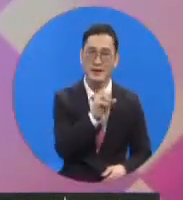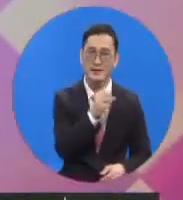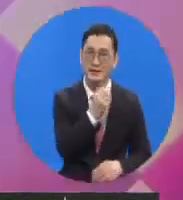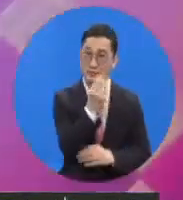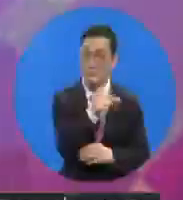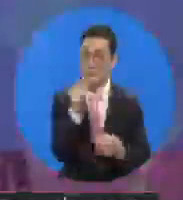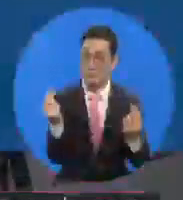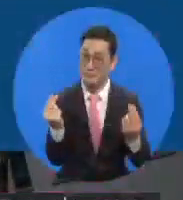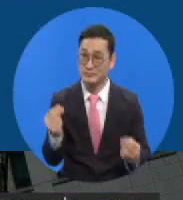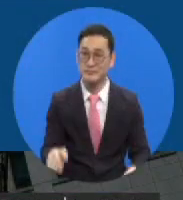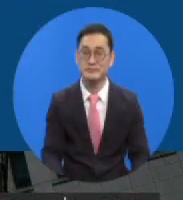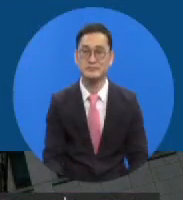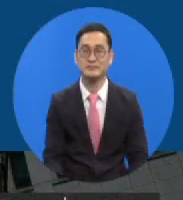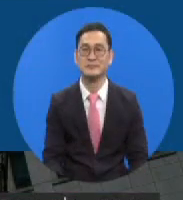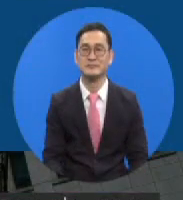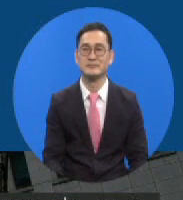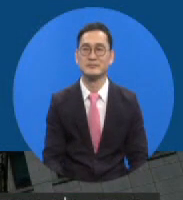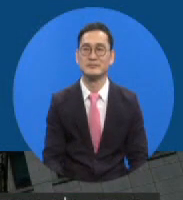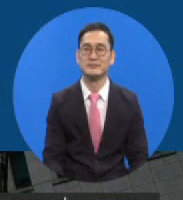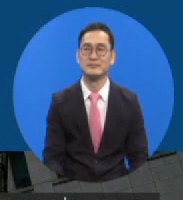나왔습니다.